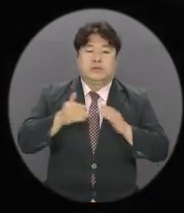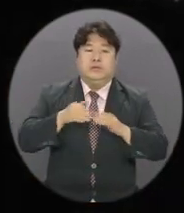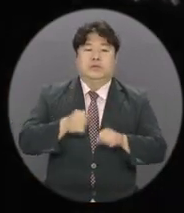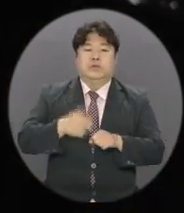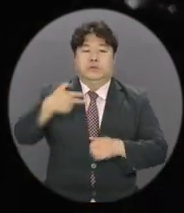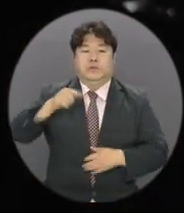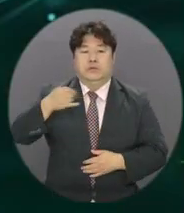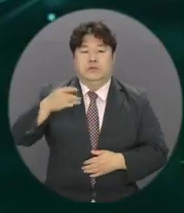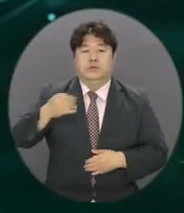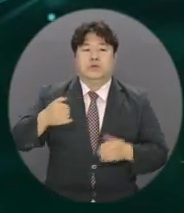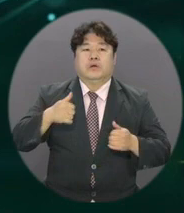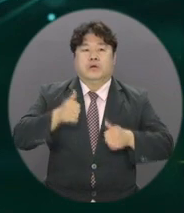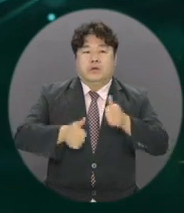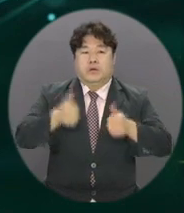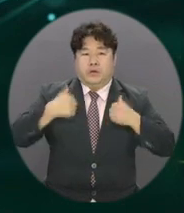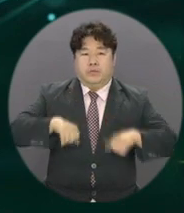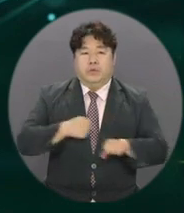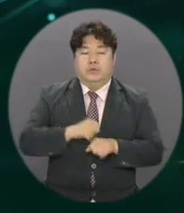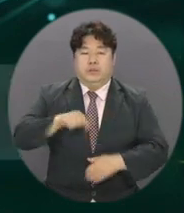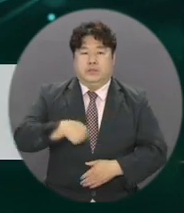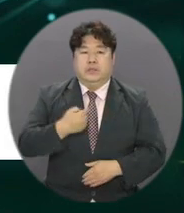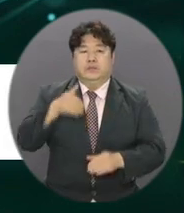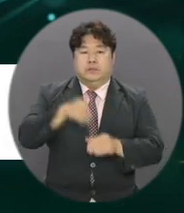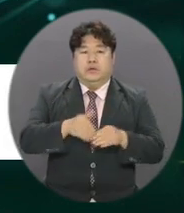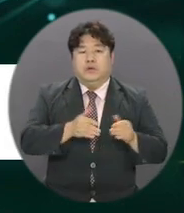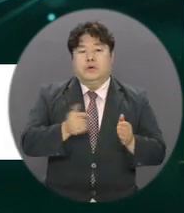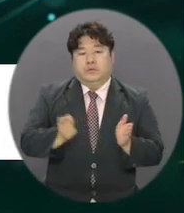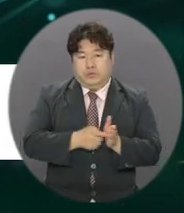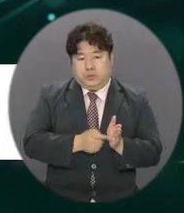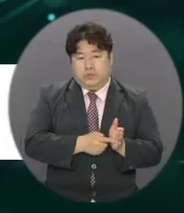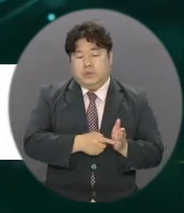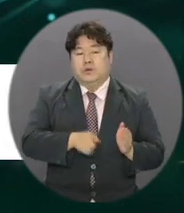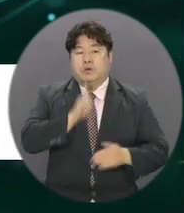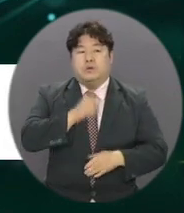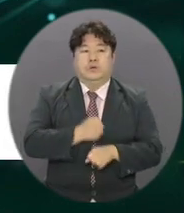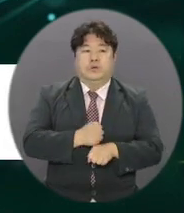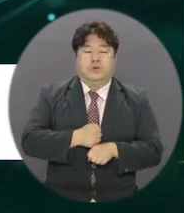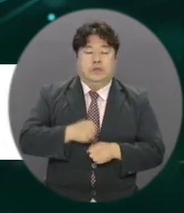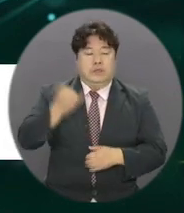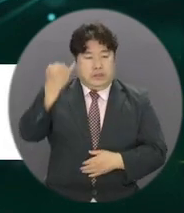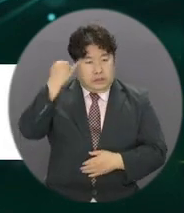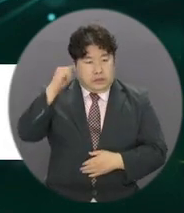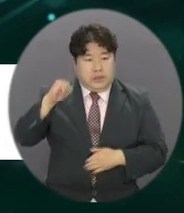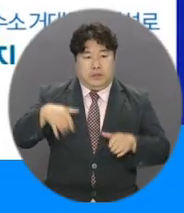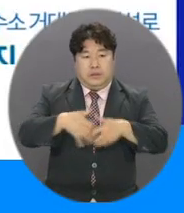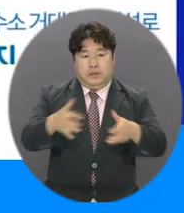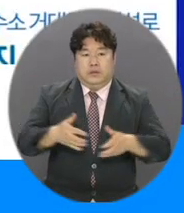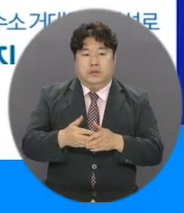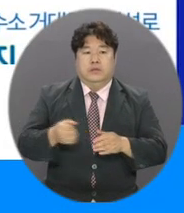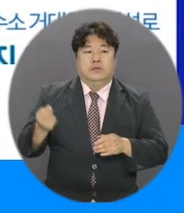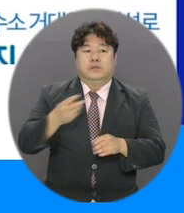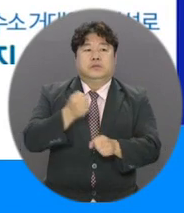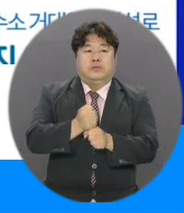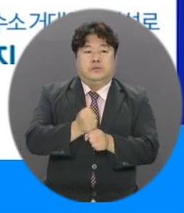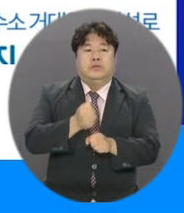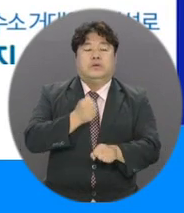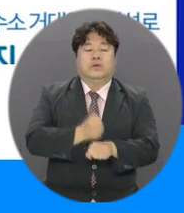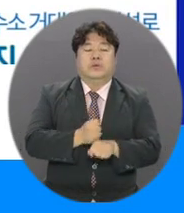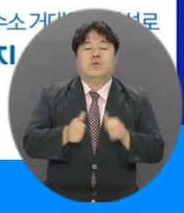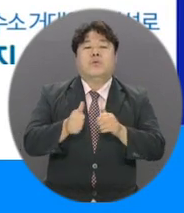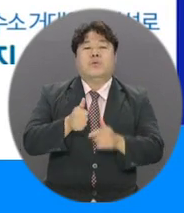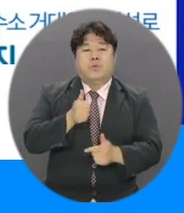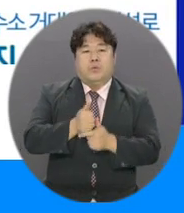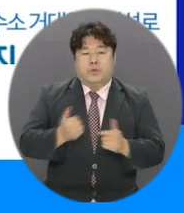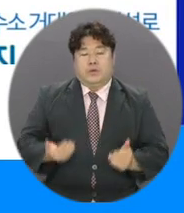경선을 포기한 이후 자신의 선거 채비를 서두르고 있습니다. 민주당 싱크탱크 조직을 재가동한 데 이어서 현안 발전을